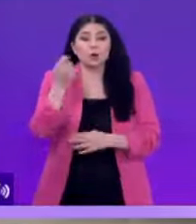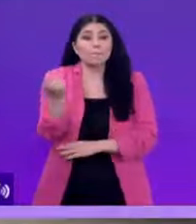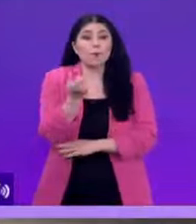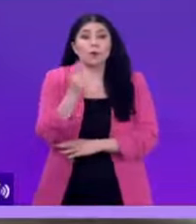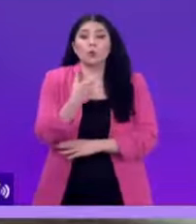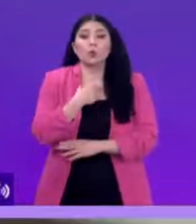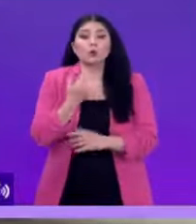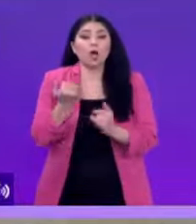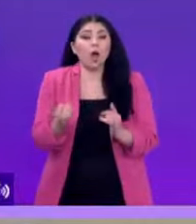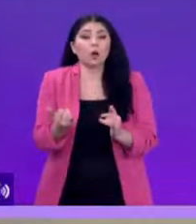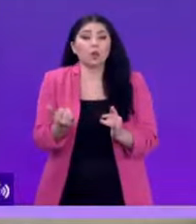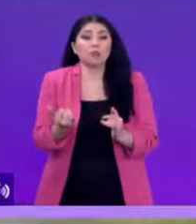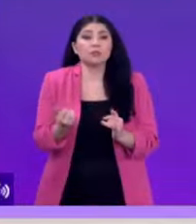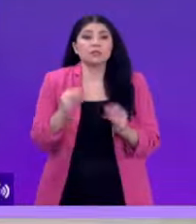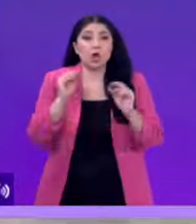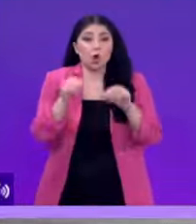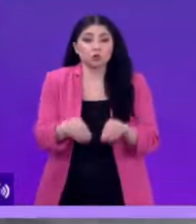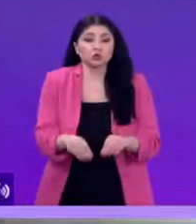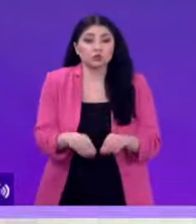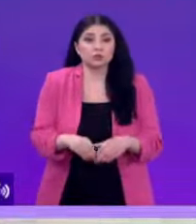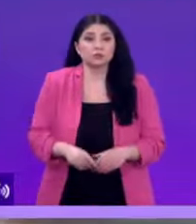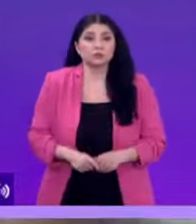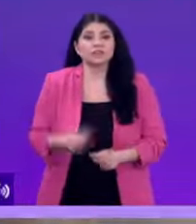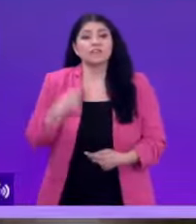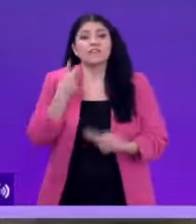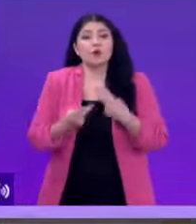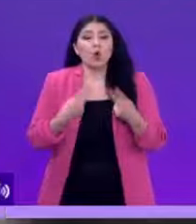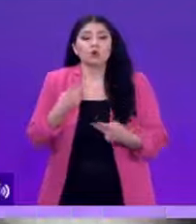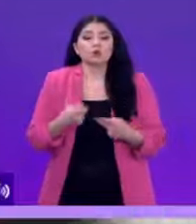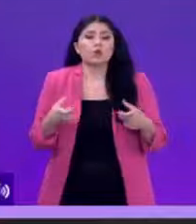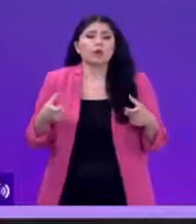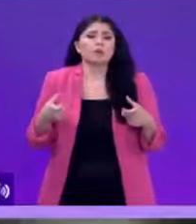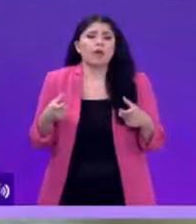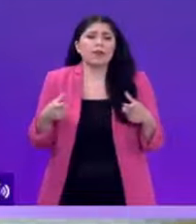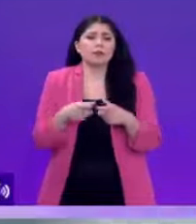pot momentan să ajungă? Sunt folosite niște echipamente